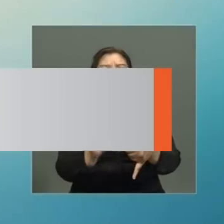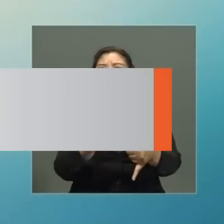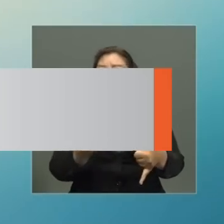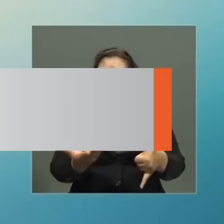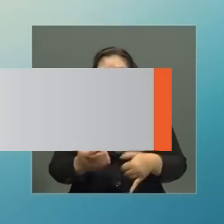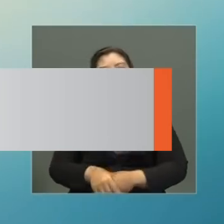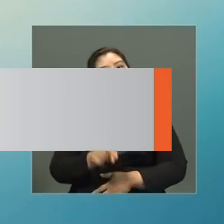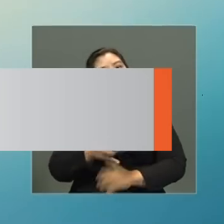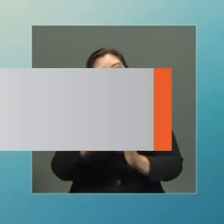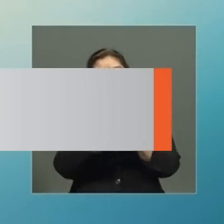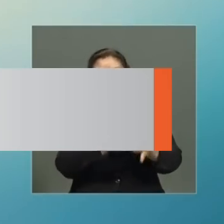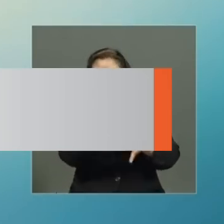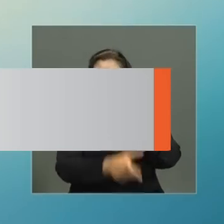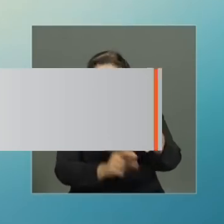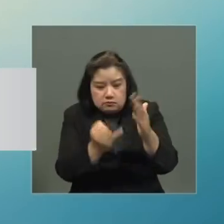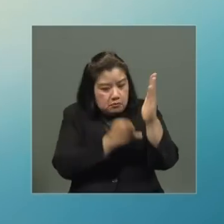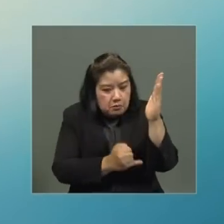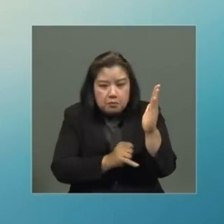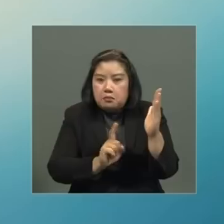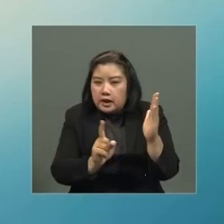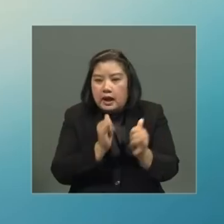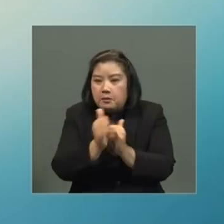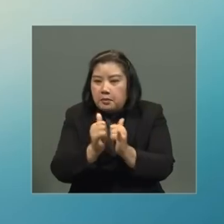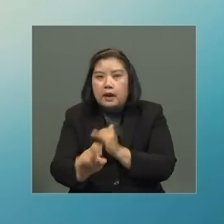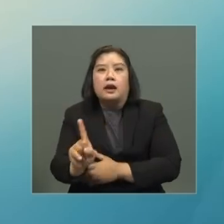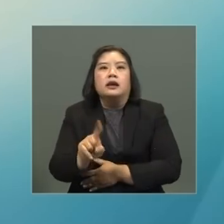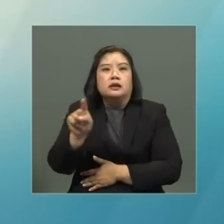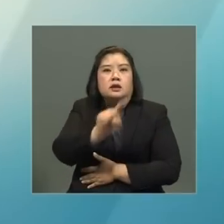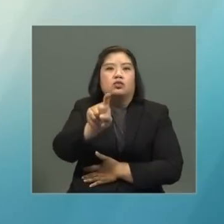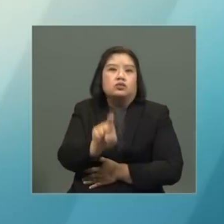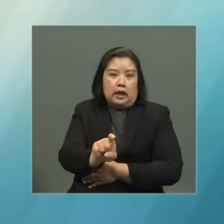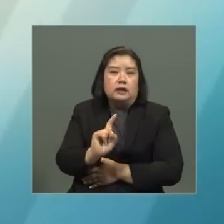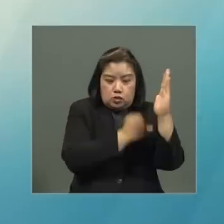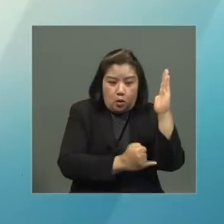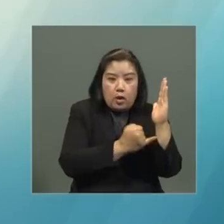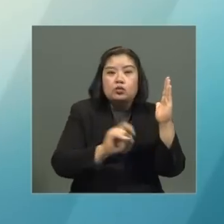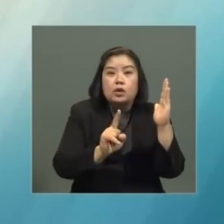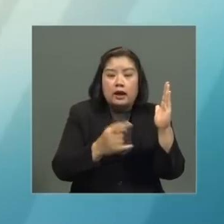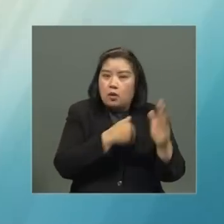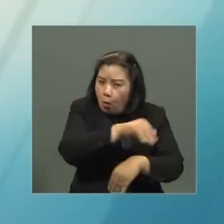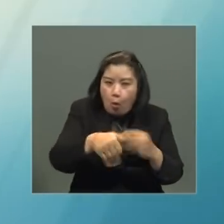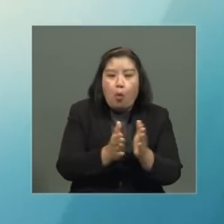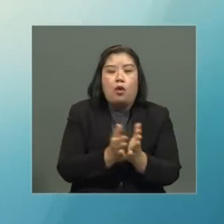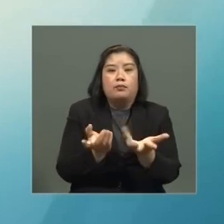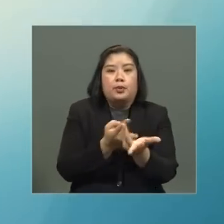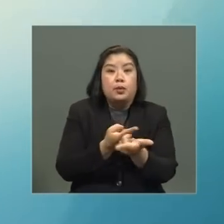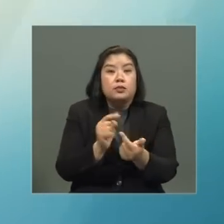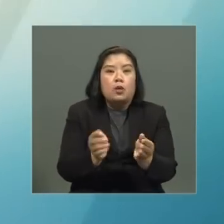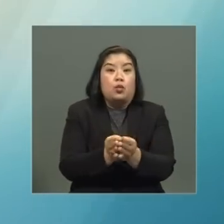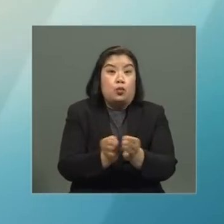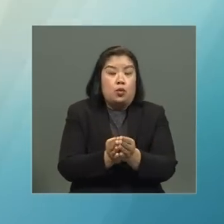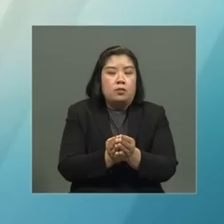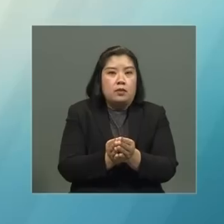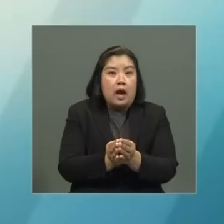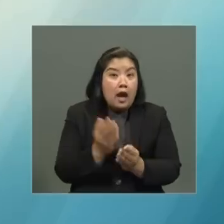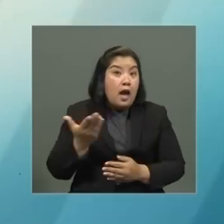ไทม์ไลน์แล้วก็จะต้องเกิดคำถามขึ้นมาแล้วเพื่อเราจะได้ไปป้องกันได้จำได้ไหมครับที่